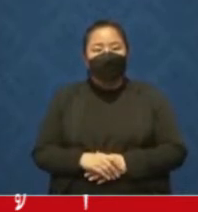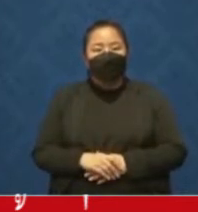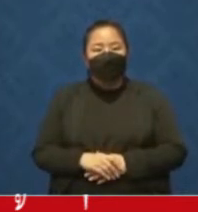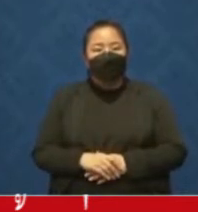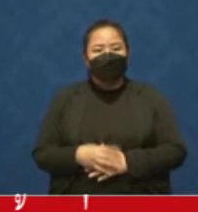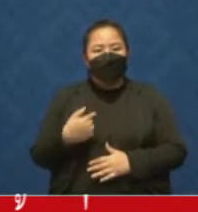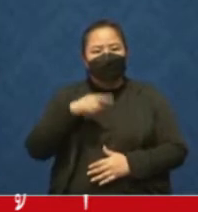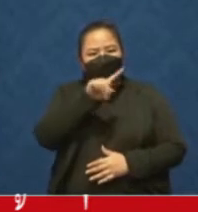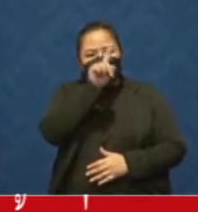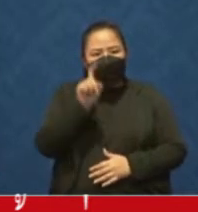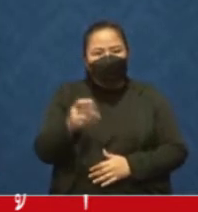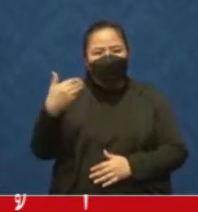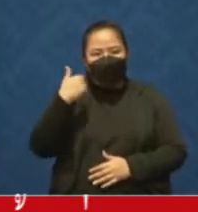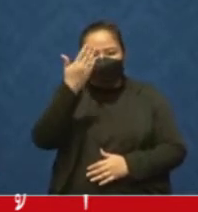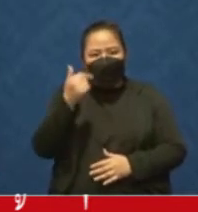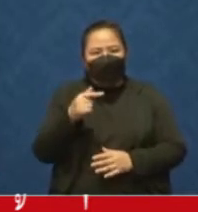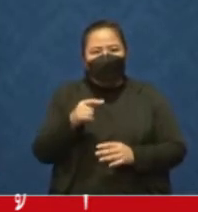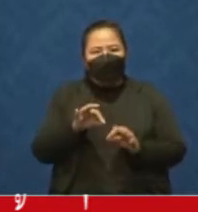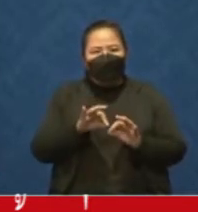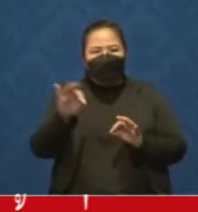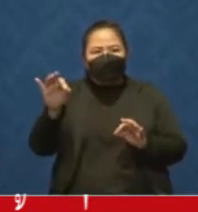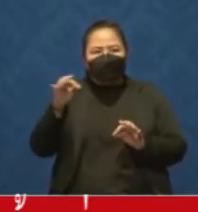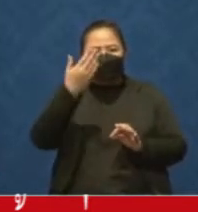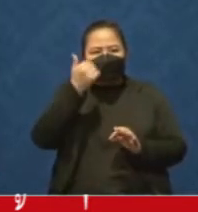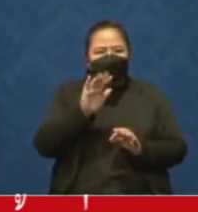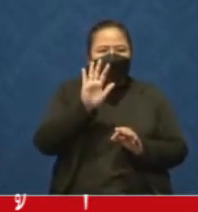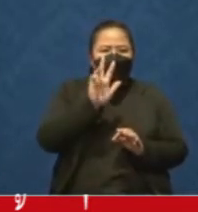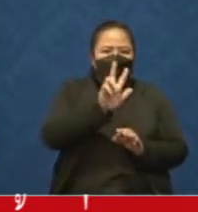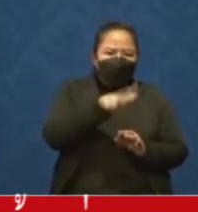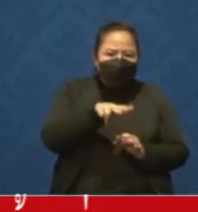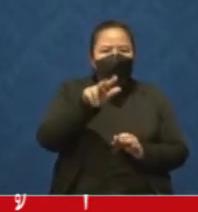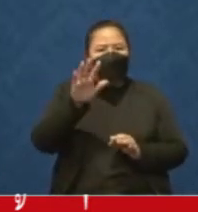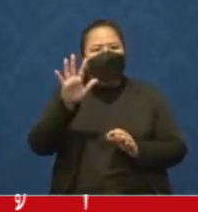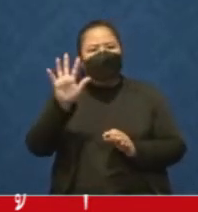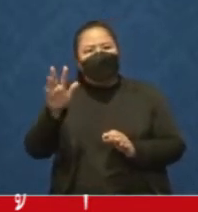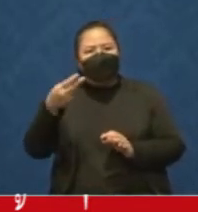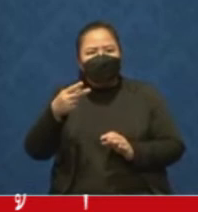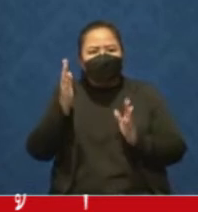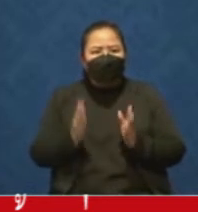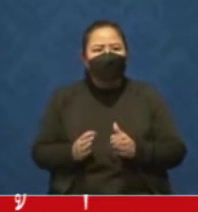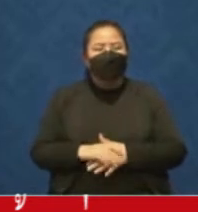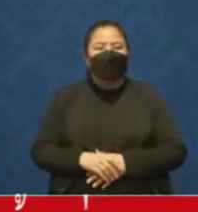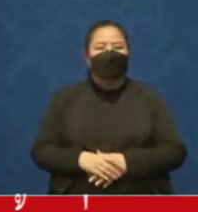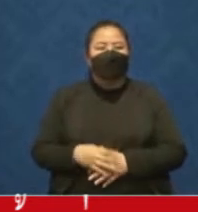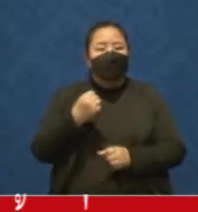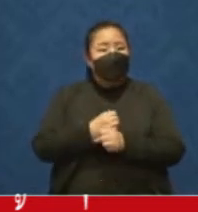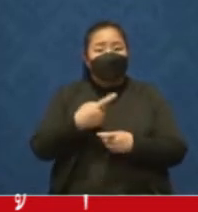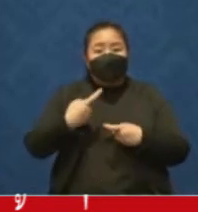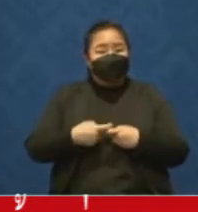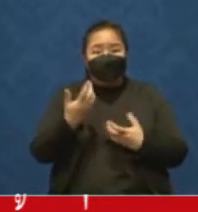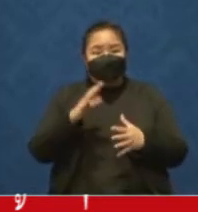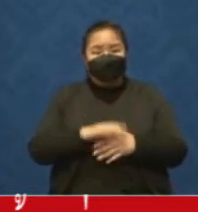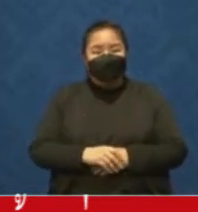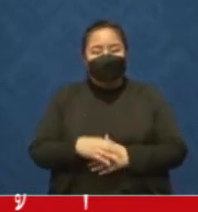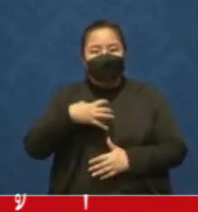เราจะสงสัยว่ทำไมมันไลกัมาก3,000 คนกับ 50,000 คนทำได้ไม่ยากครับถ้าอยากให้ตัวเลขมั